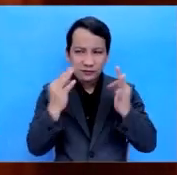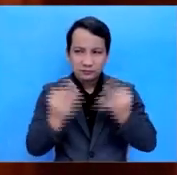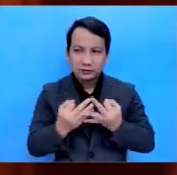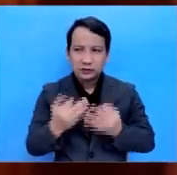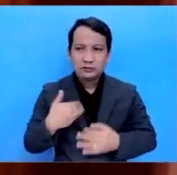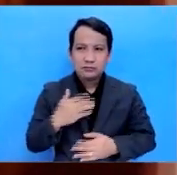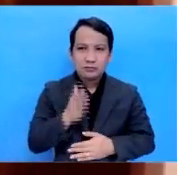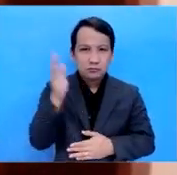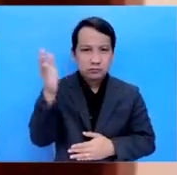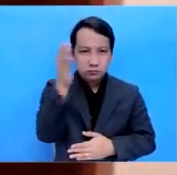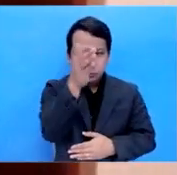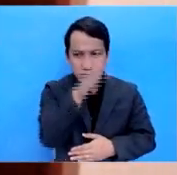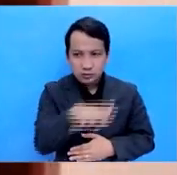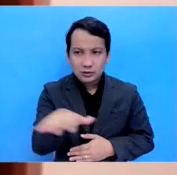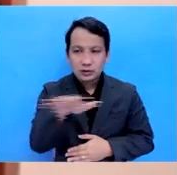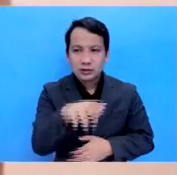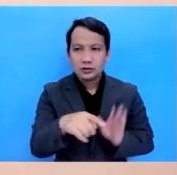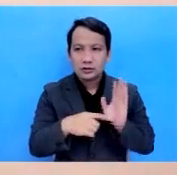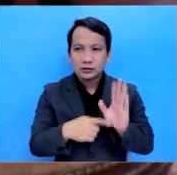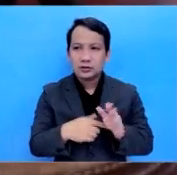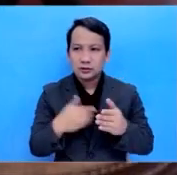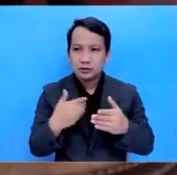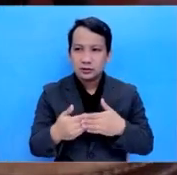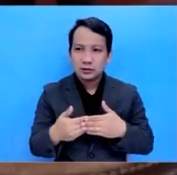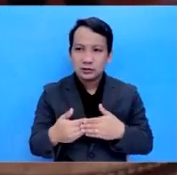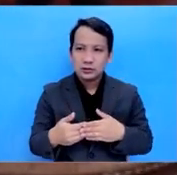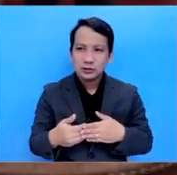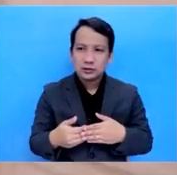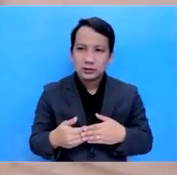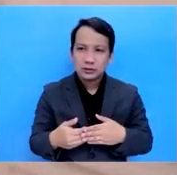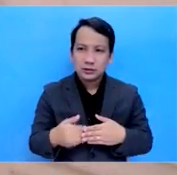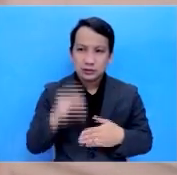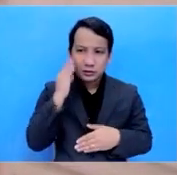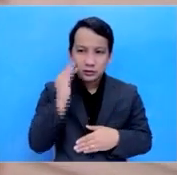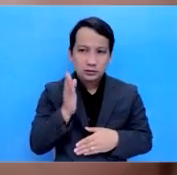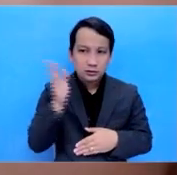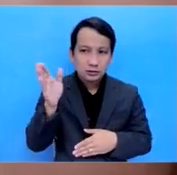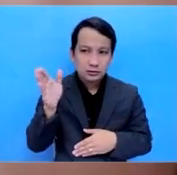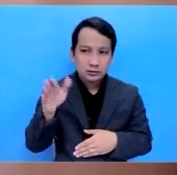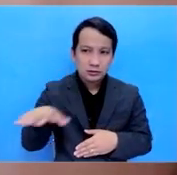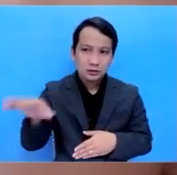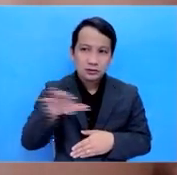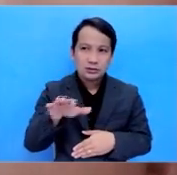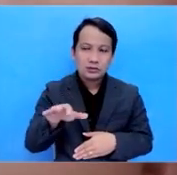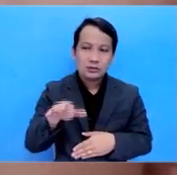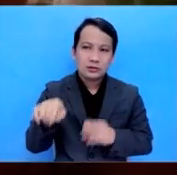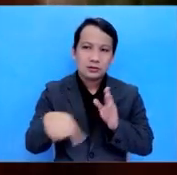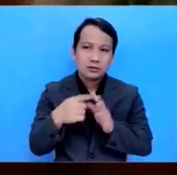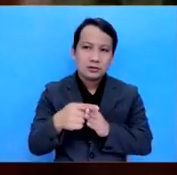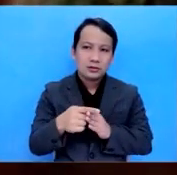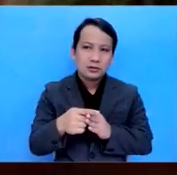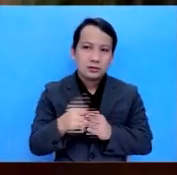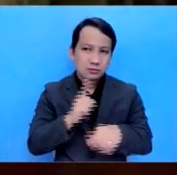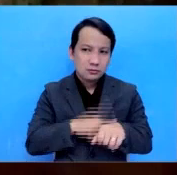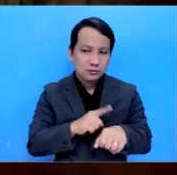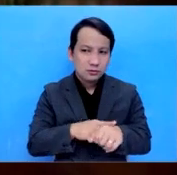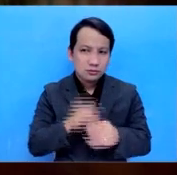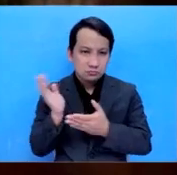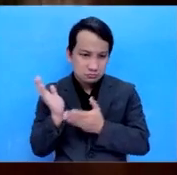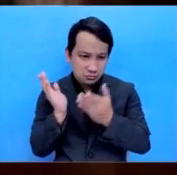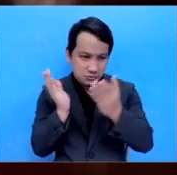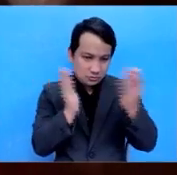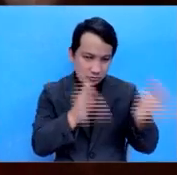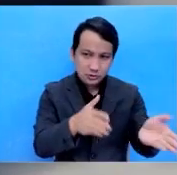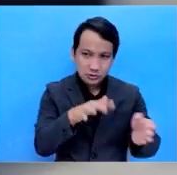doon sa mga sulok ng Malacanang. Hindi ko pa nga napuntahan lahat eh. Pero one of these days, pag may oras, dadaling ko silang lahat sa